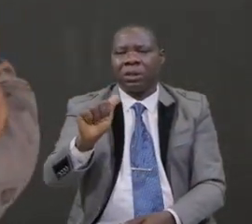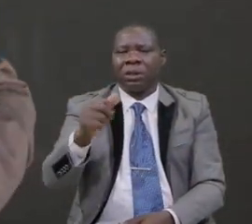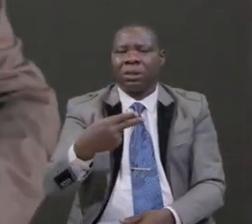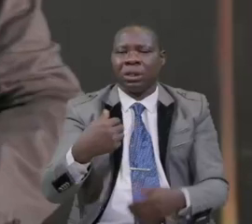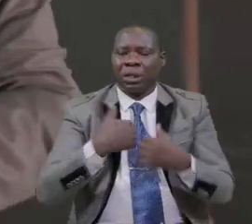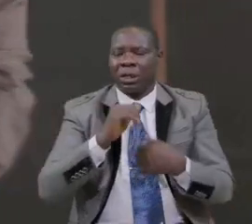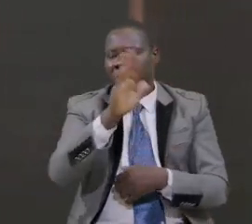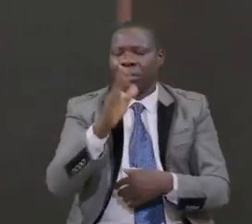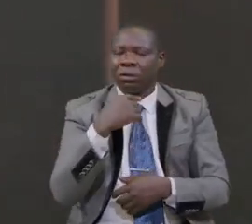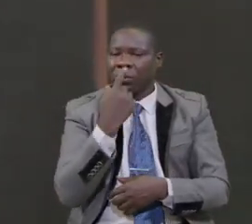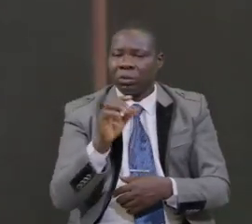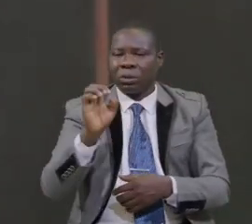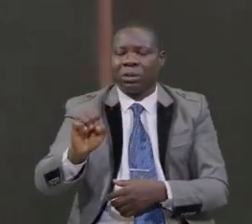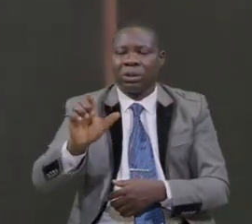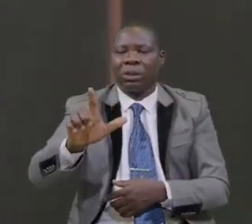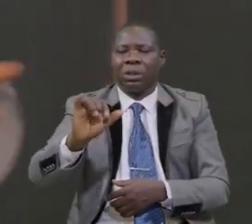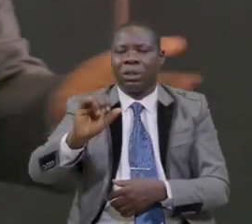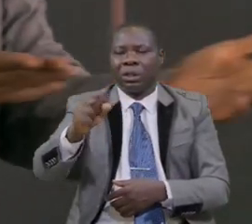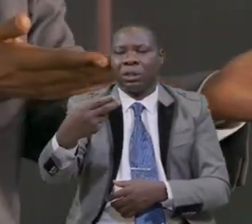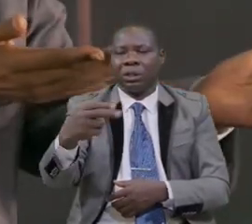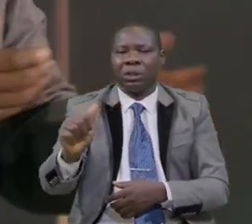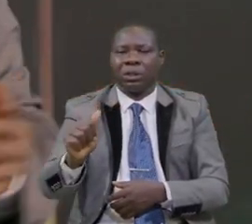Élie n'a jamais allé à elle, disait